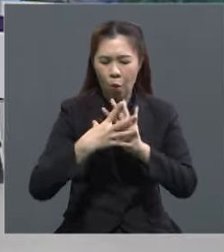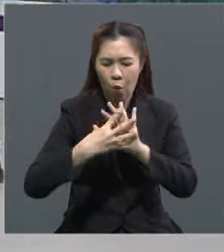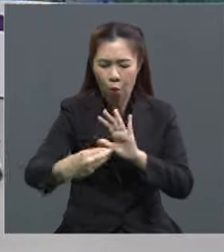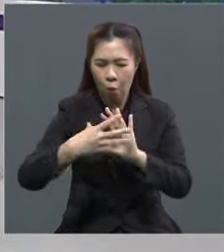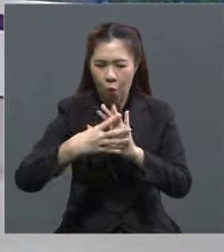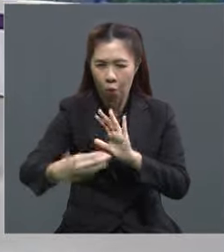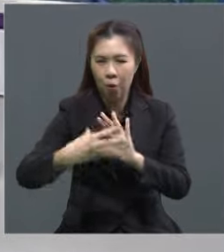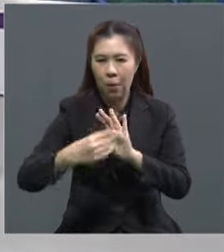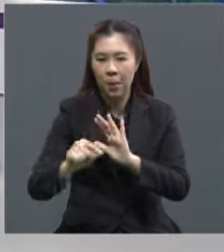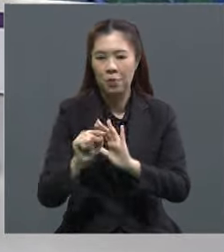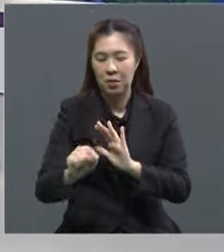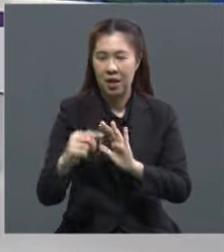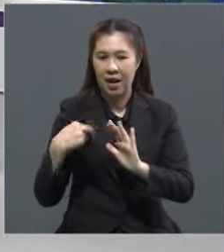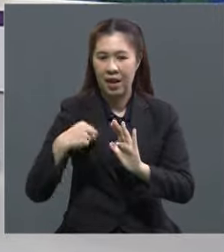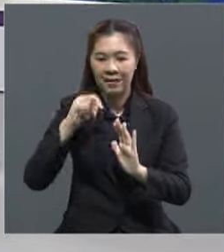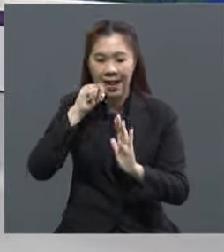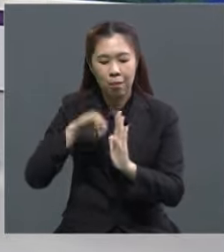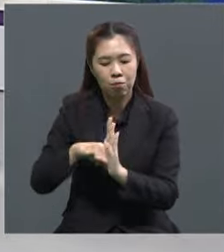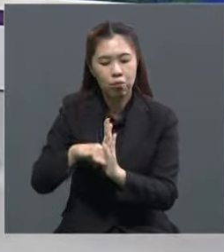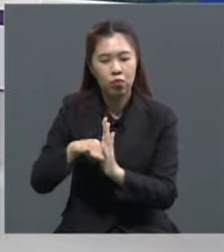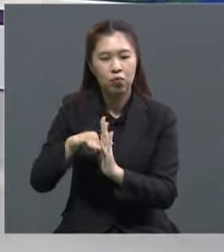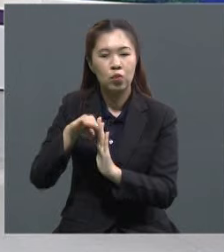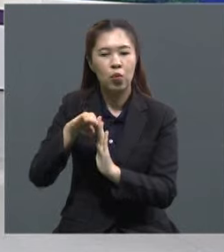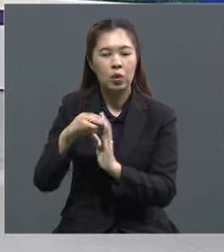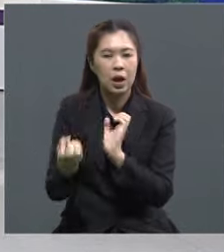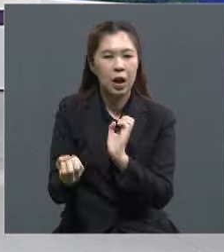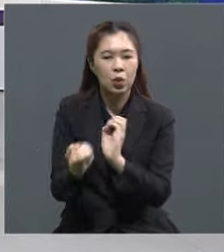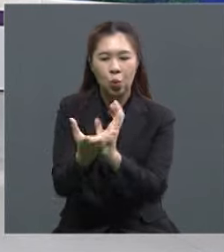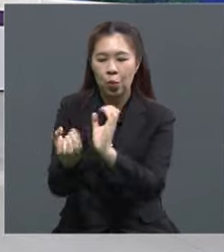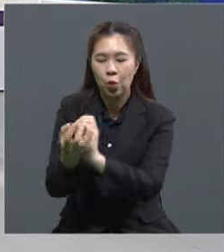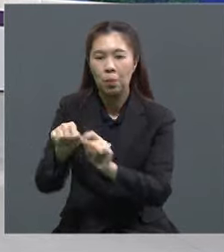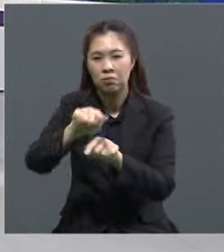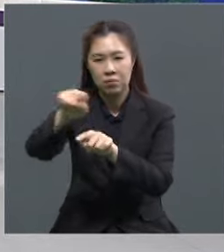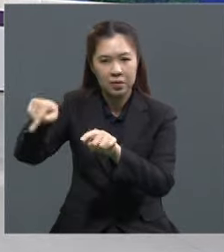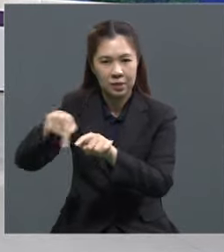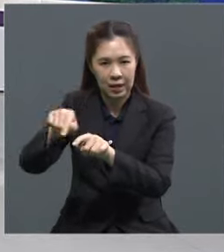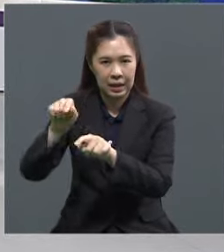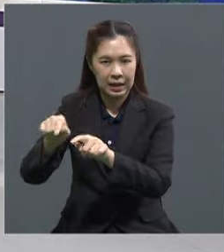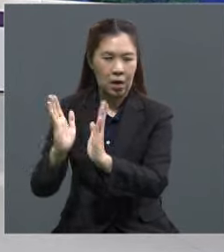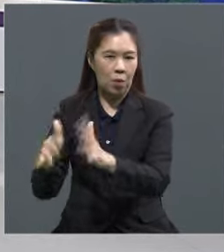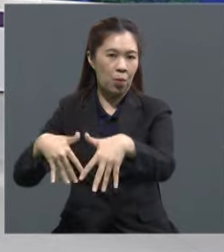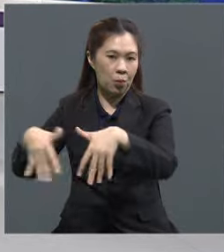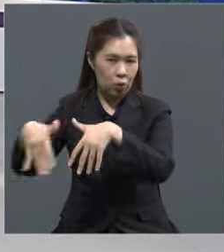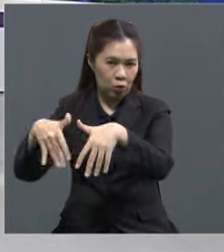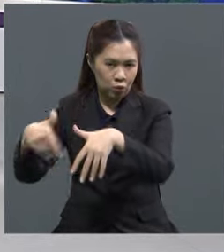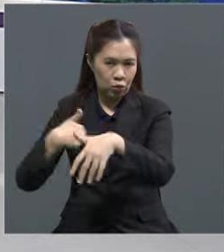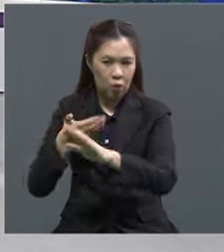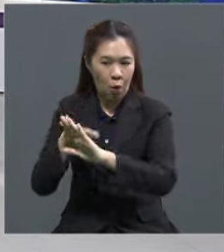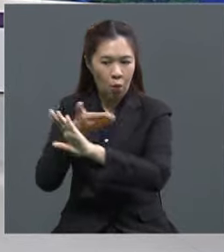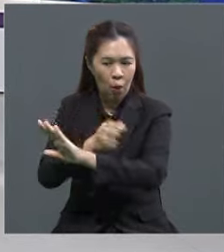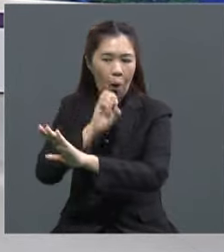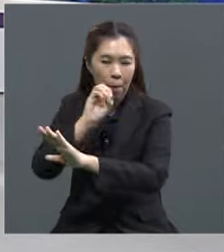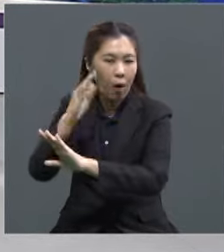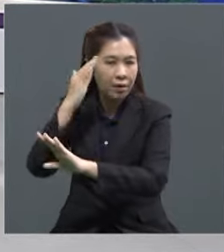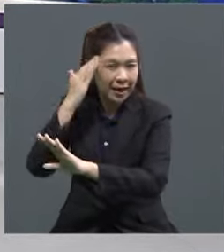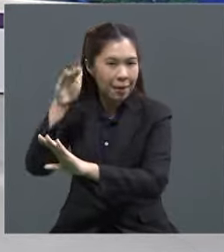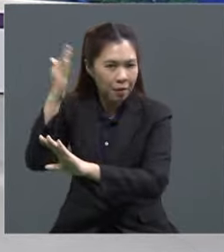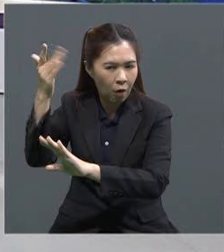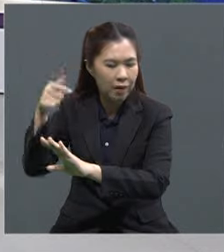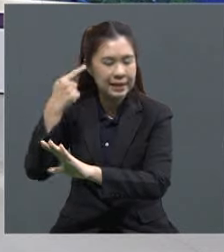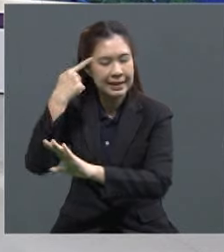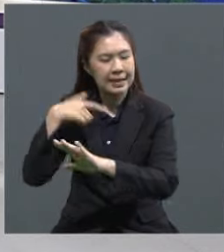แล้วปริมาณน้ำจะส่งผลกระทบในบริเวณพื้นที่ไหนเนี่ยจะต้องมีการแจ้งเตือนให้พี่น้องประชาชนได้ทราบก่อนเพื่อพี่น้องประชาชนจะได้